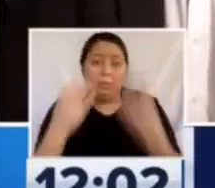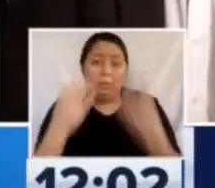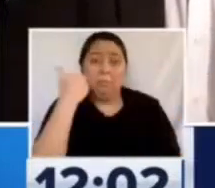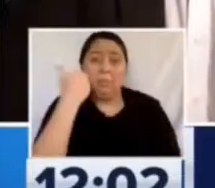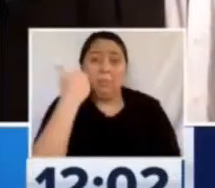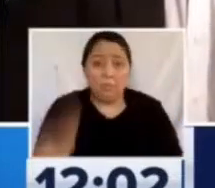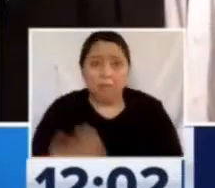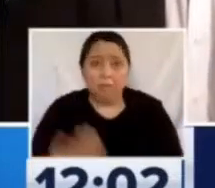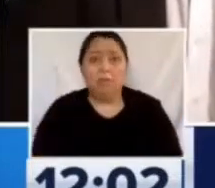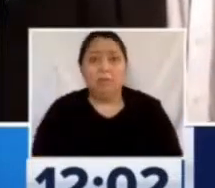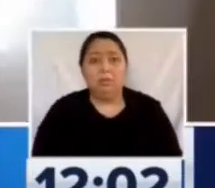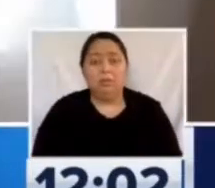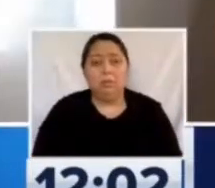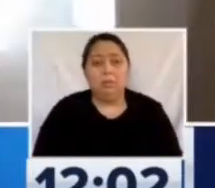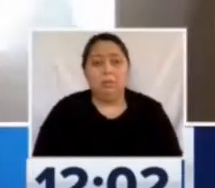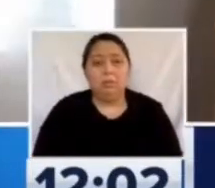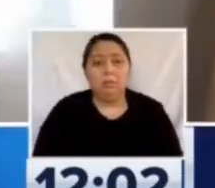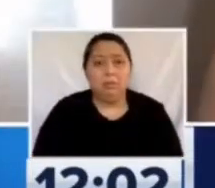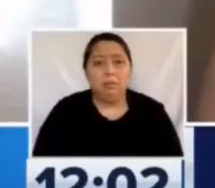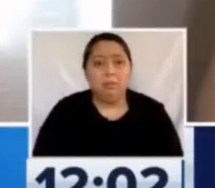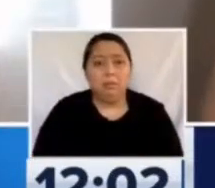concerns.